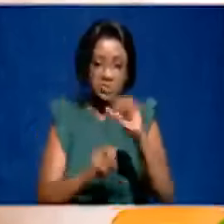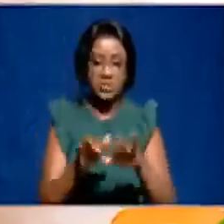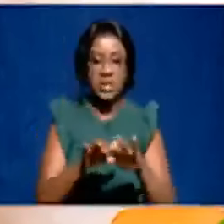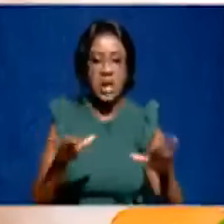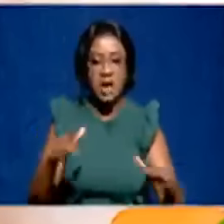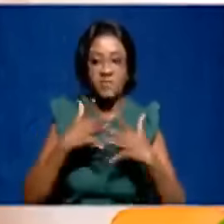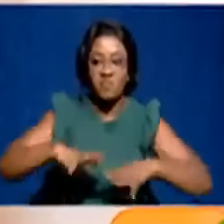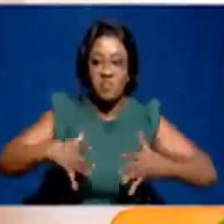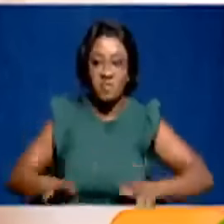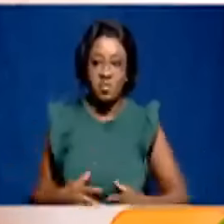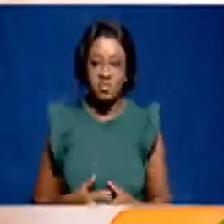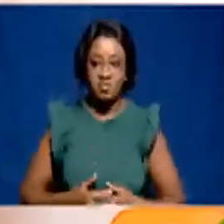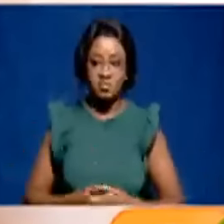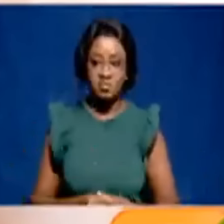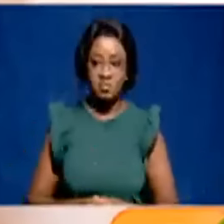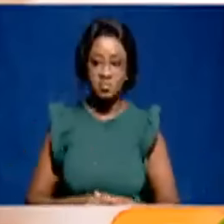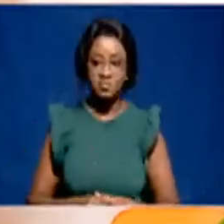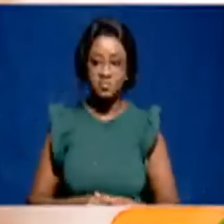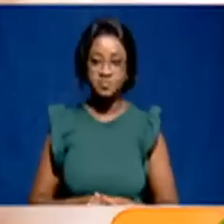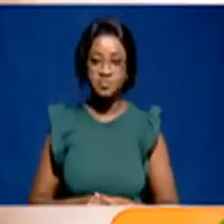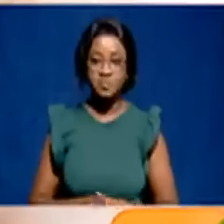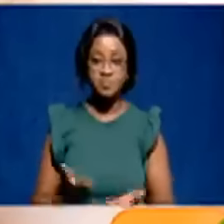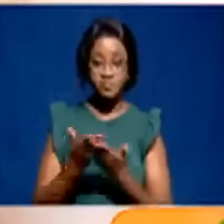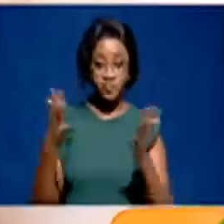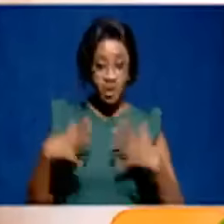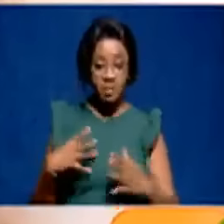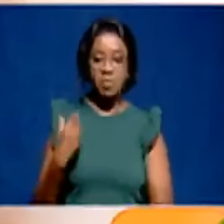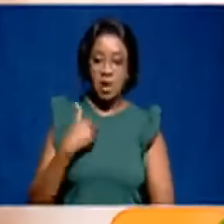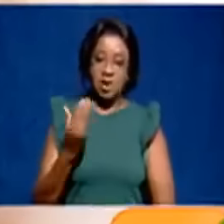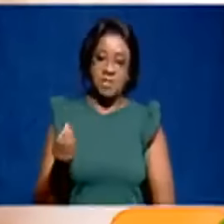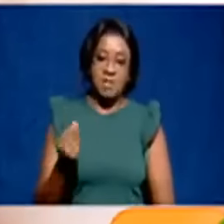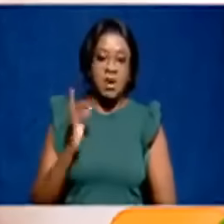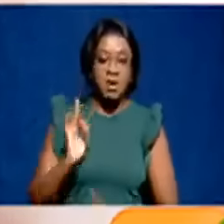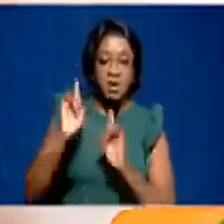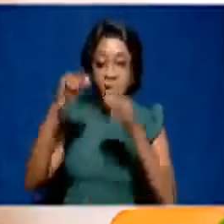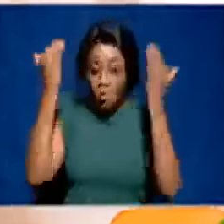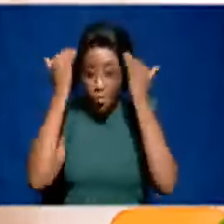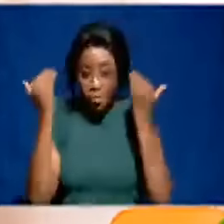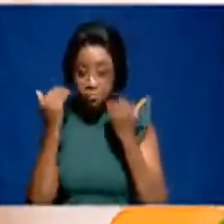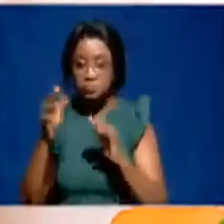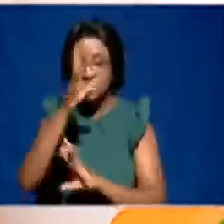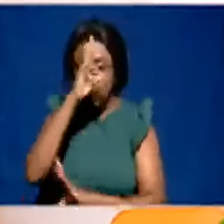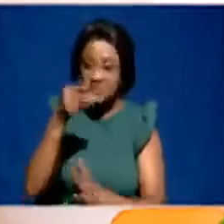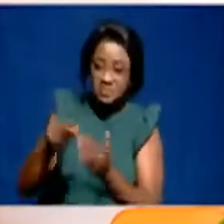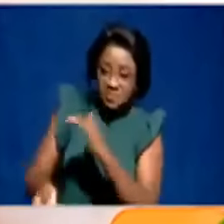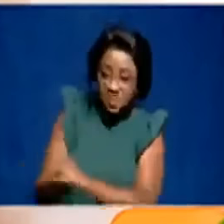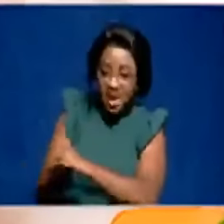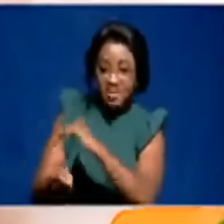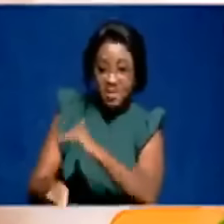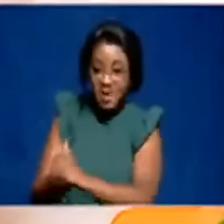sababu hawa wenye uwezo wa kuwa na pesa wanakuja wanaenda kwa polisi, wananunua